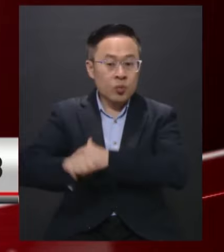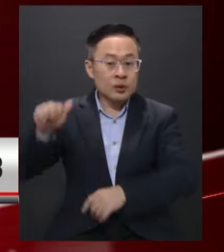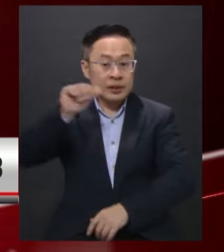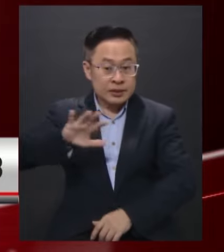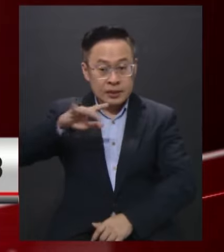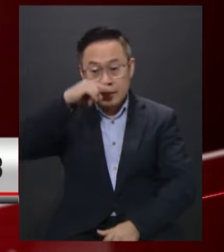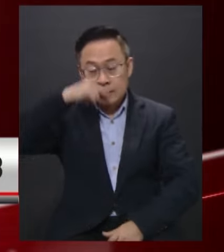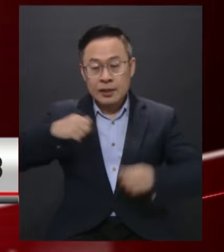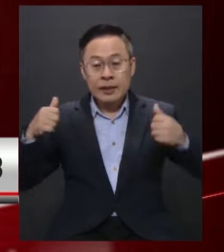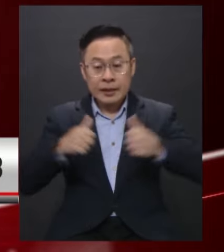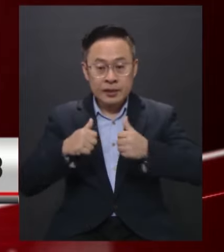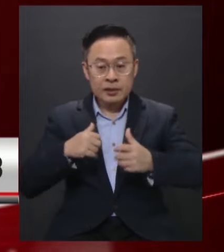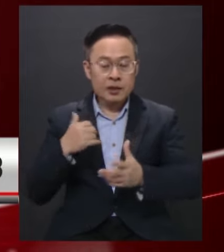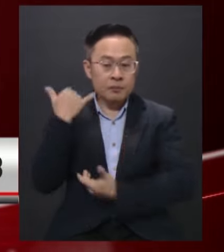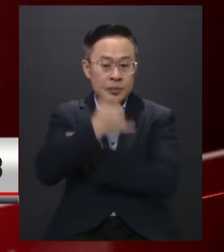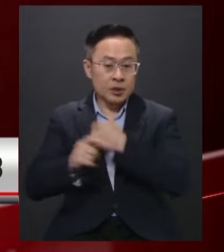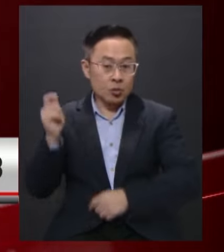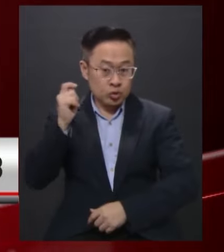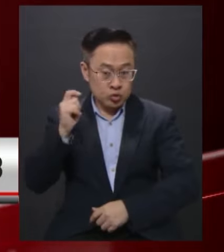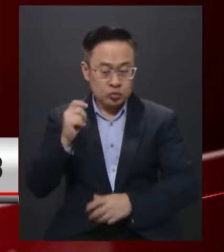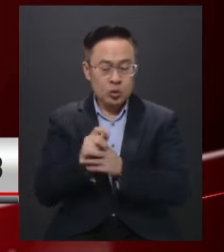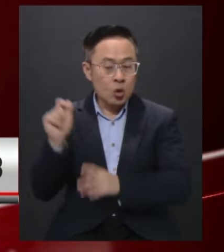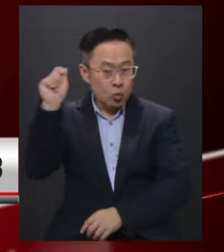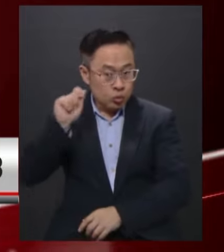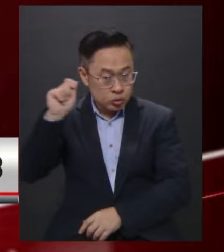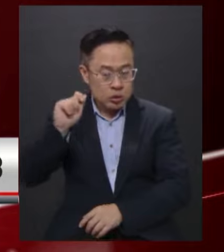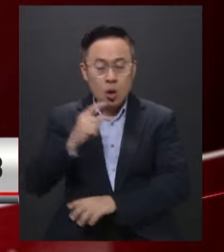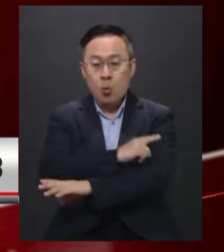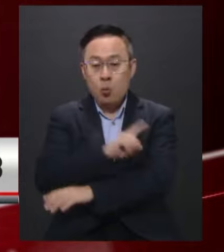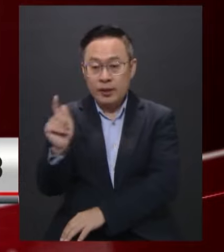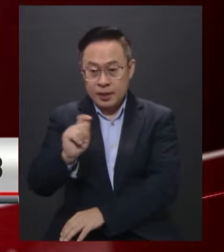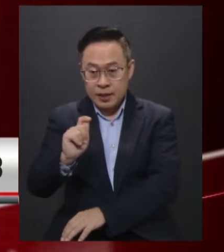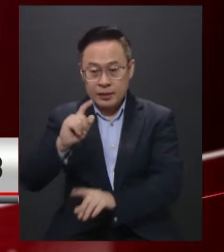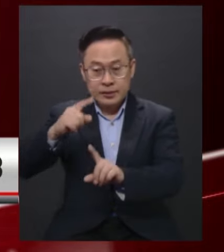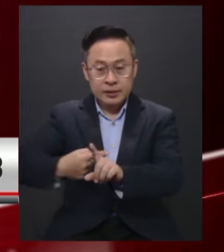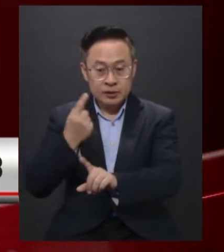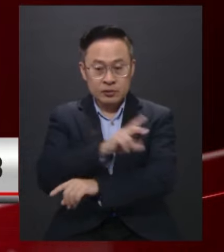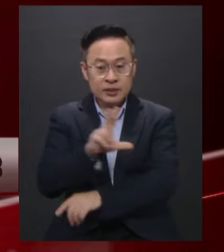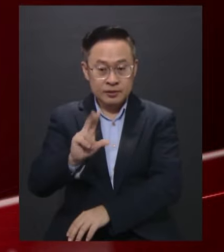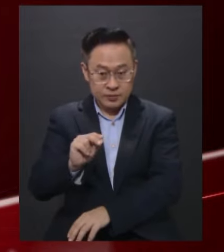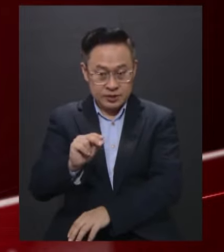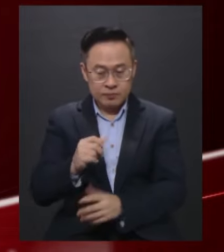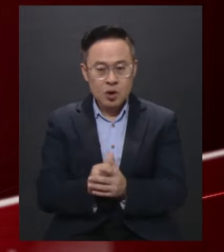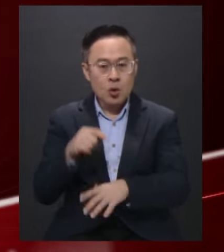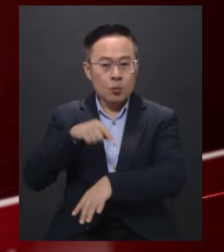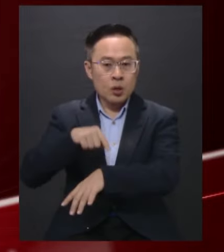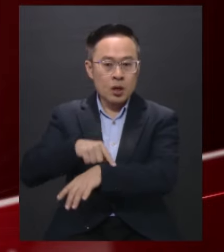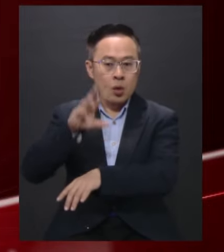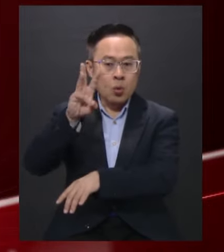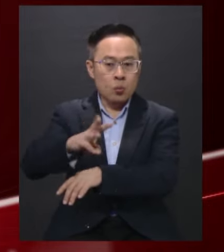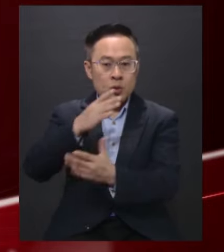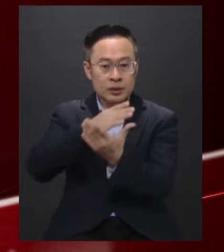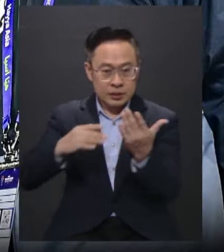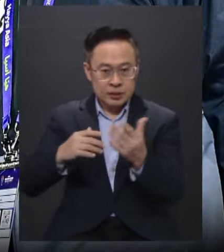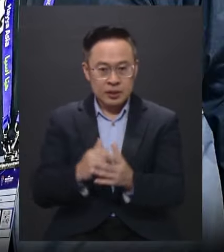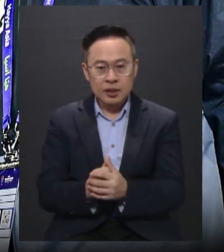คัพนะคะจะแข่งขันกันในวันอังคารที่30มกราคมนะคะตอนเวลา6โมงครึ่งนะ